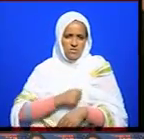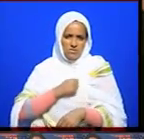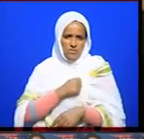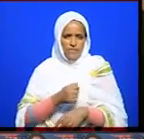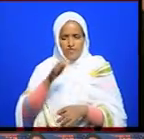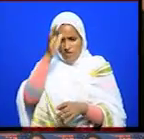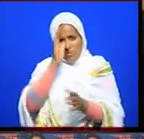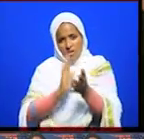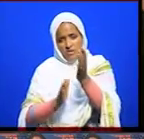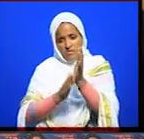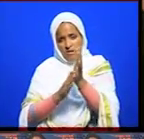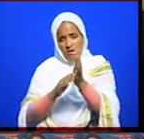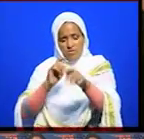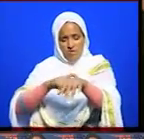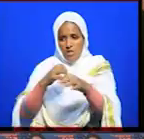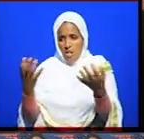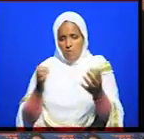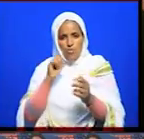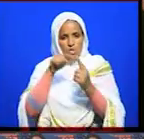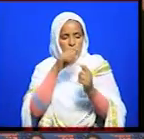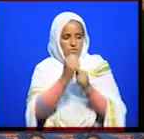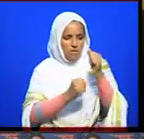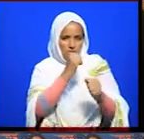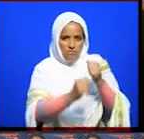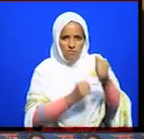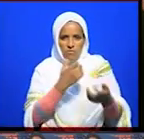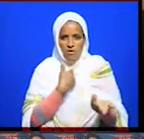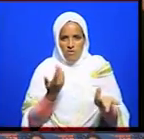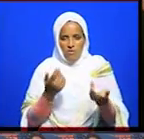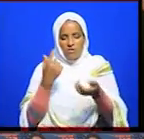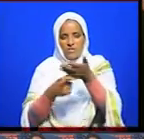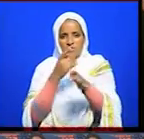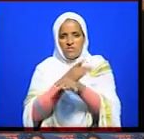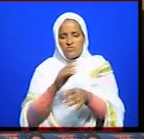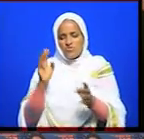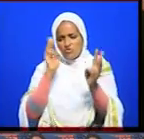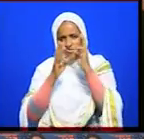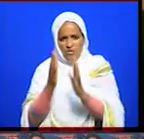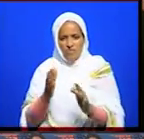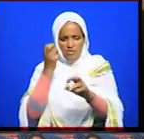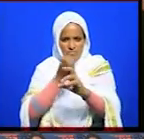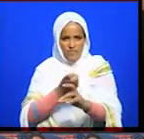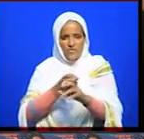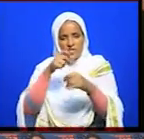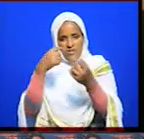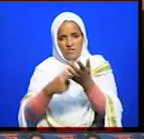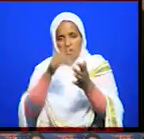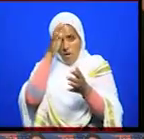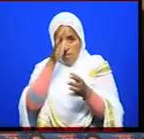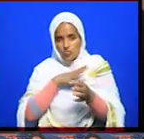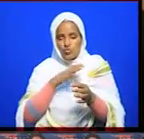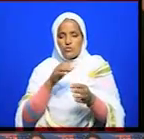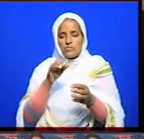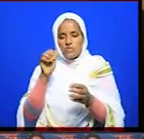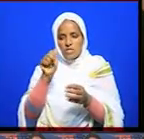ሁኔታ ሲታይ በጣም አሳዛኝ አስቸጋሪም ነው። አባቴ ይቅርታ ቸኩ ይያለው ብሎ ወደ ስራ የሚሮጥበት አጋጣሚ ነው ያለውና እጅግ